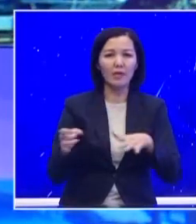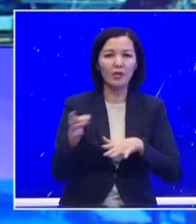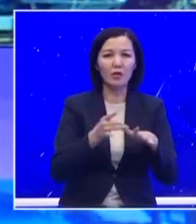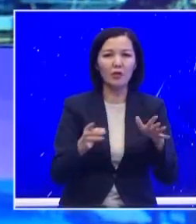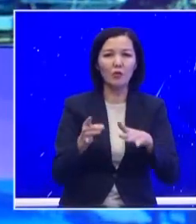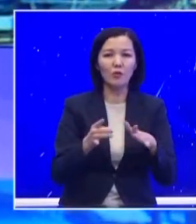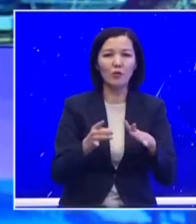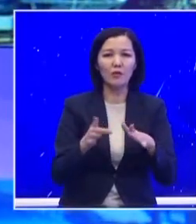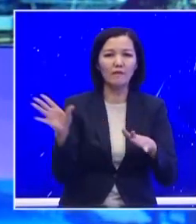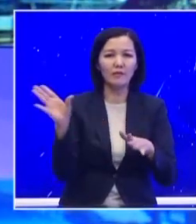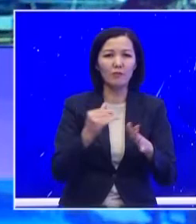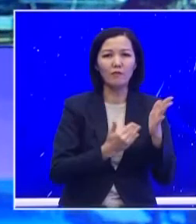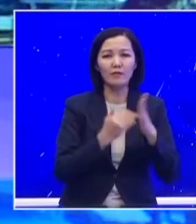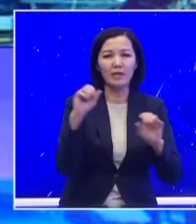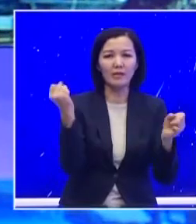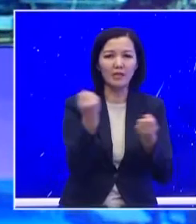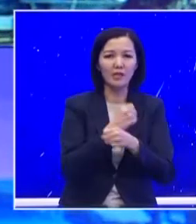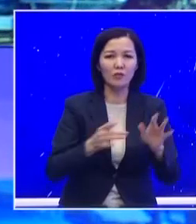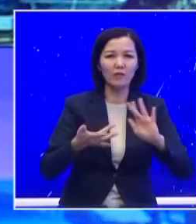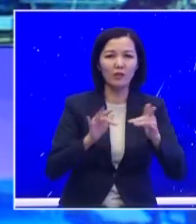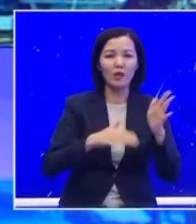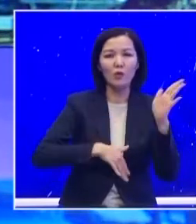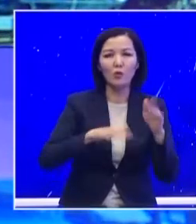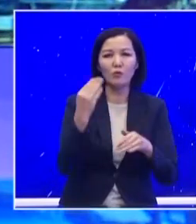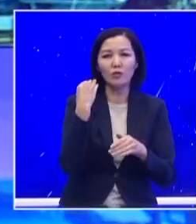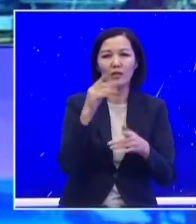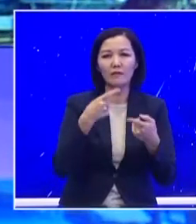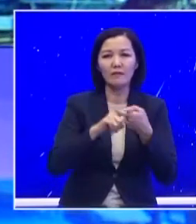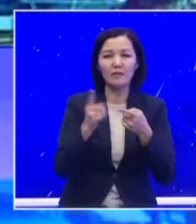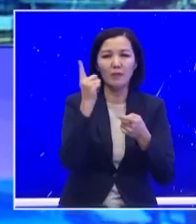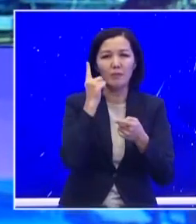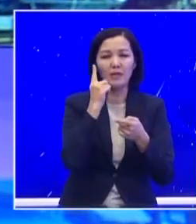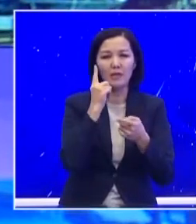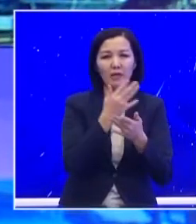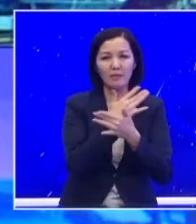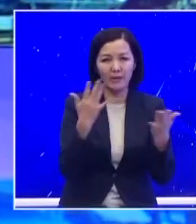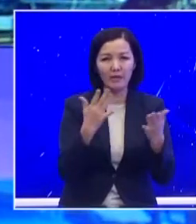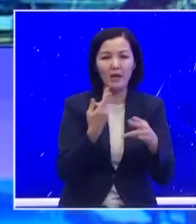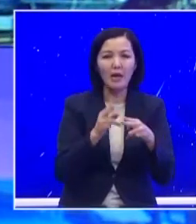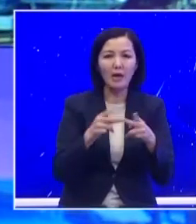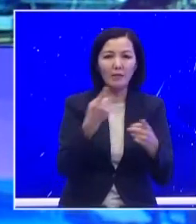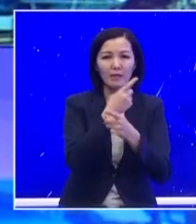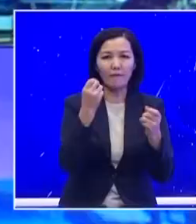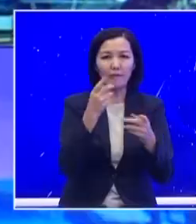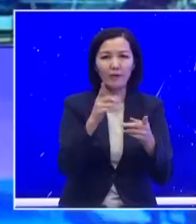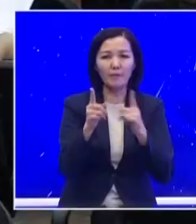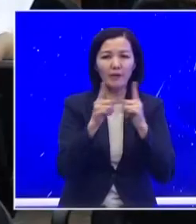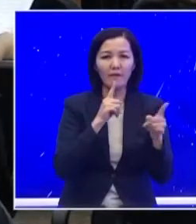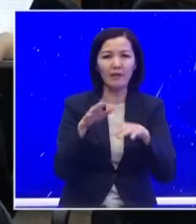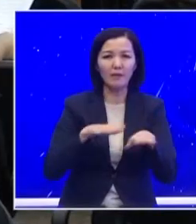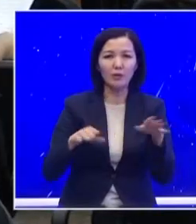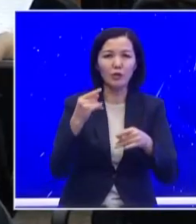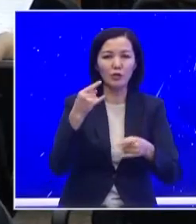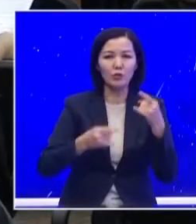региона пользоваться всеми преимуществами высокоскоростного интернета и улучшит качество связи мобильных операторов. Об этом сообщили в ходе брифинга на